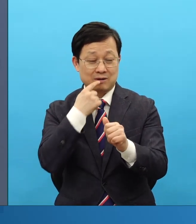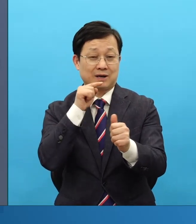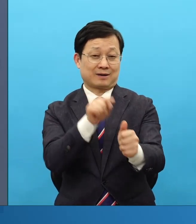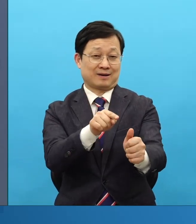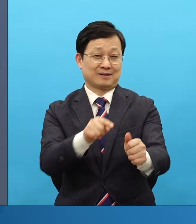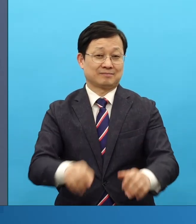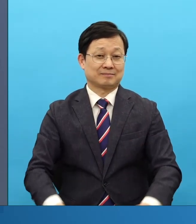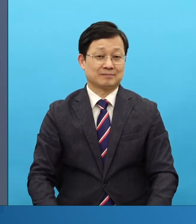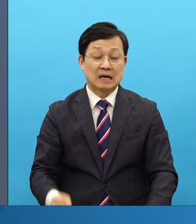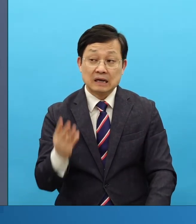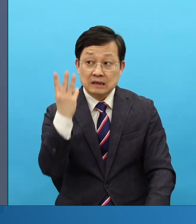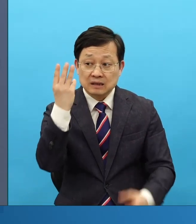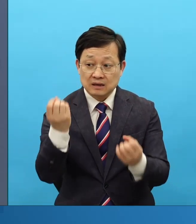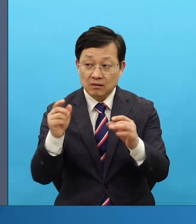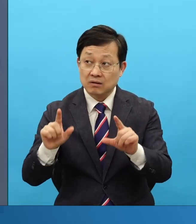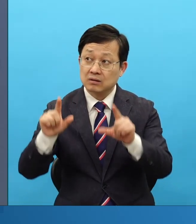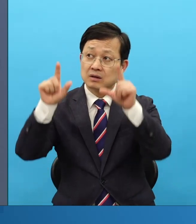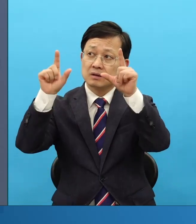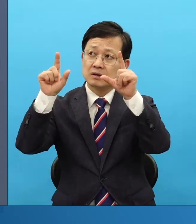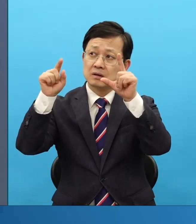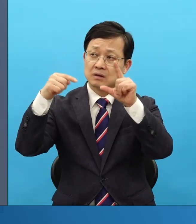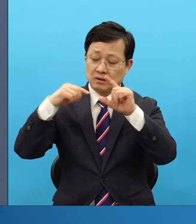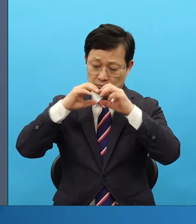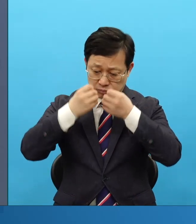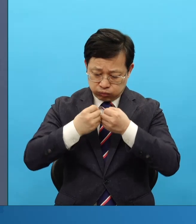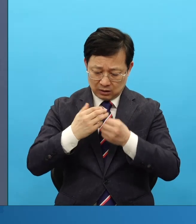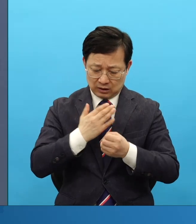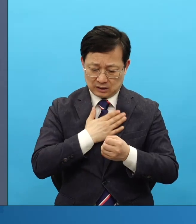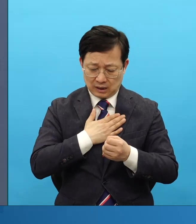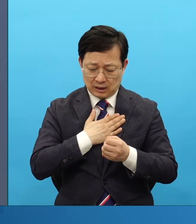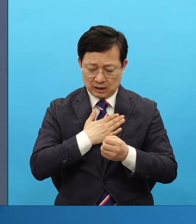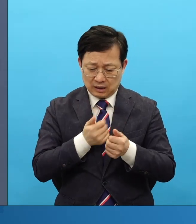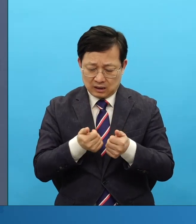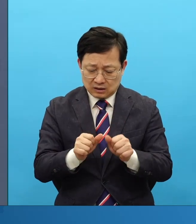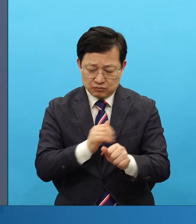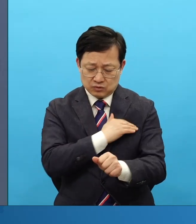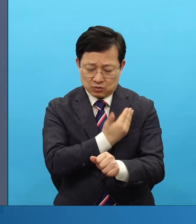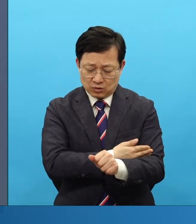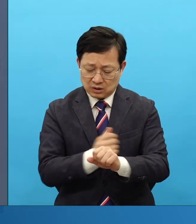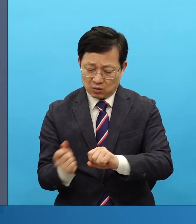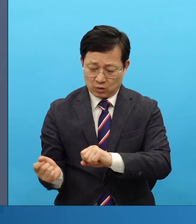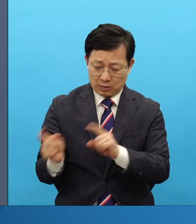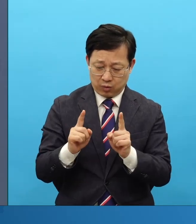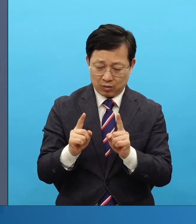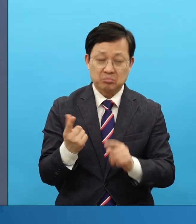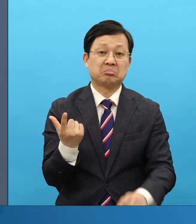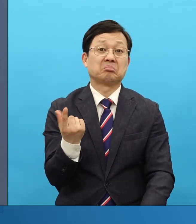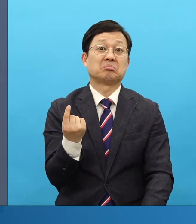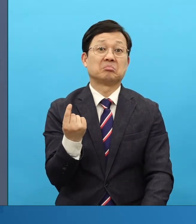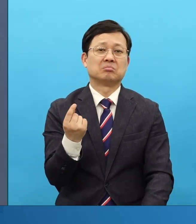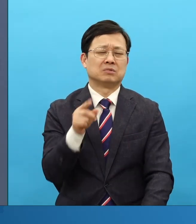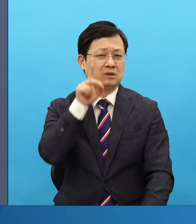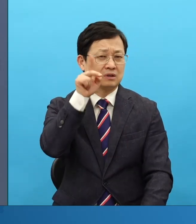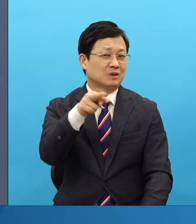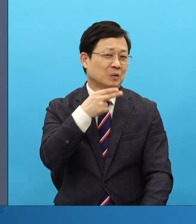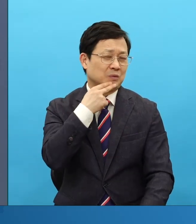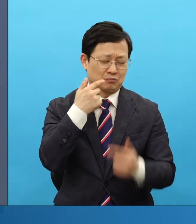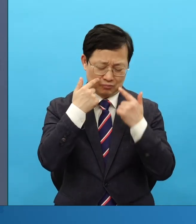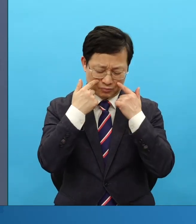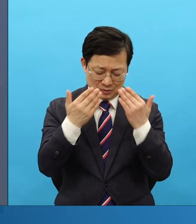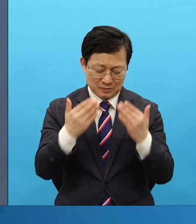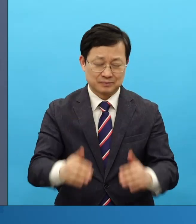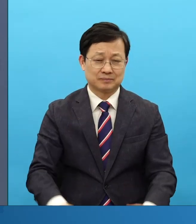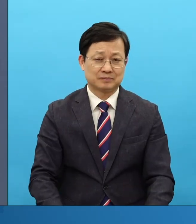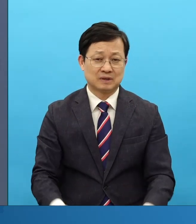identity and 새 status. 절기는 여러분의 신분 회복입니다. The three feasts 그걸 붙잡는 restores your status. 틀림없습니다. Absolutely.